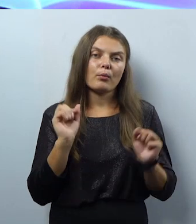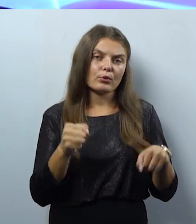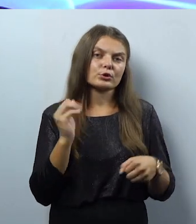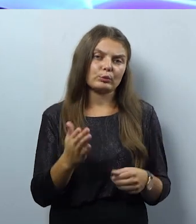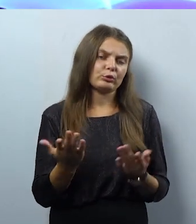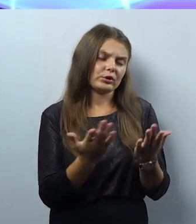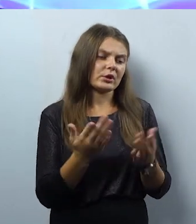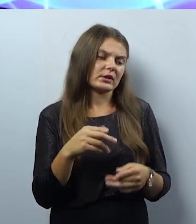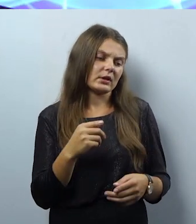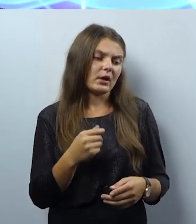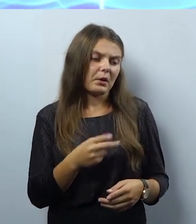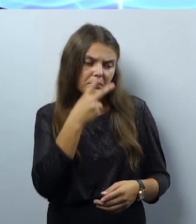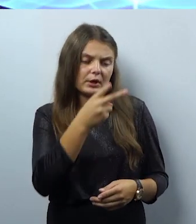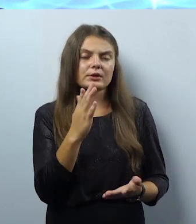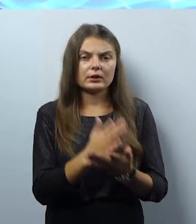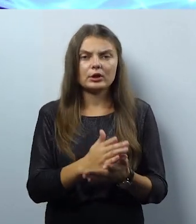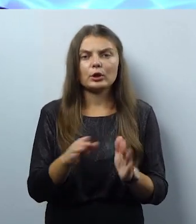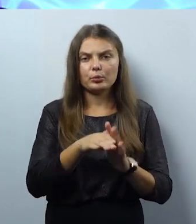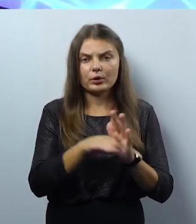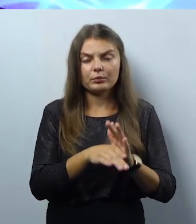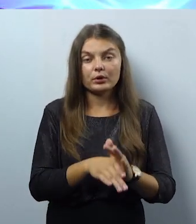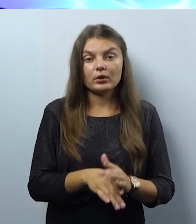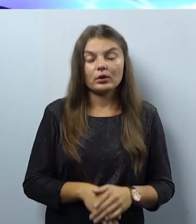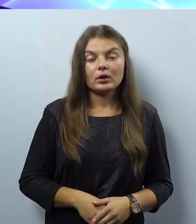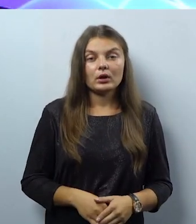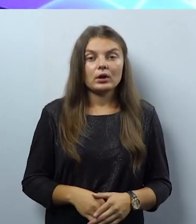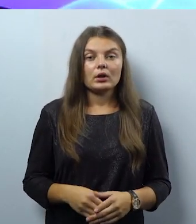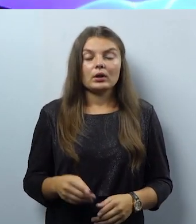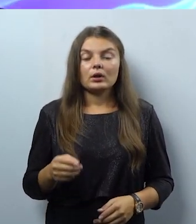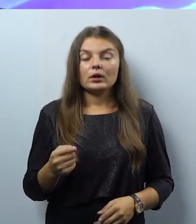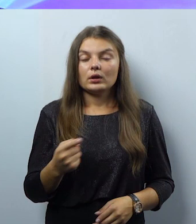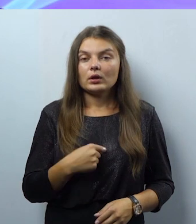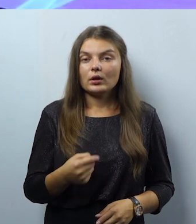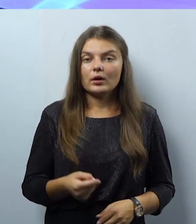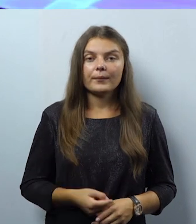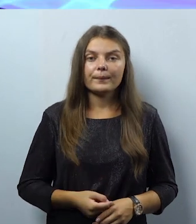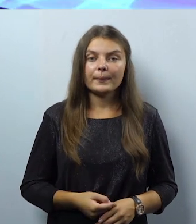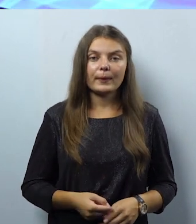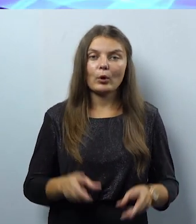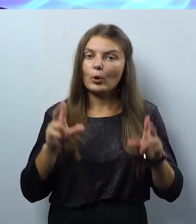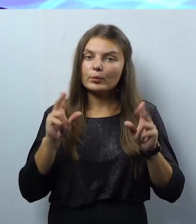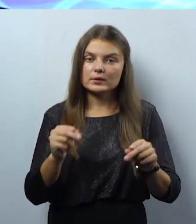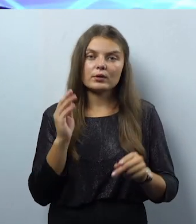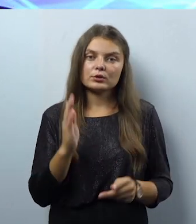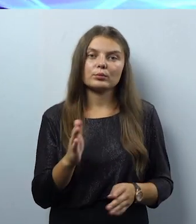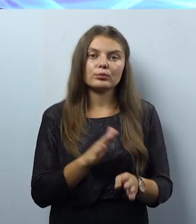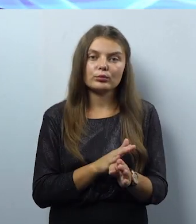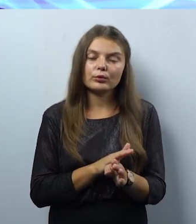наша програма, і я гарантую, що ці речі будуть зроблені. Ми перед громадою